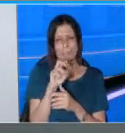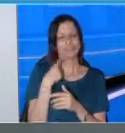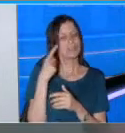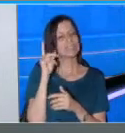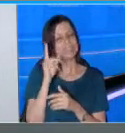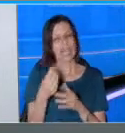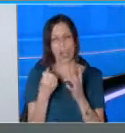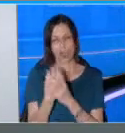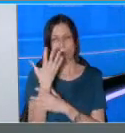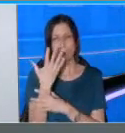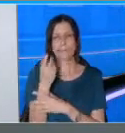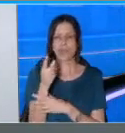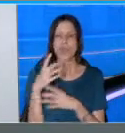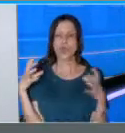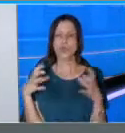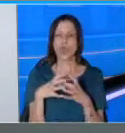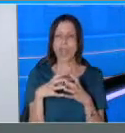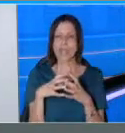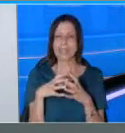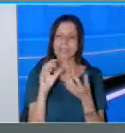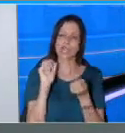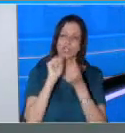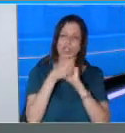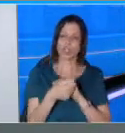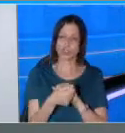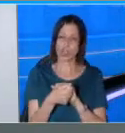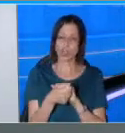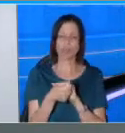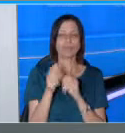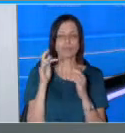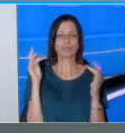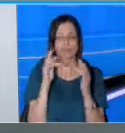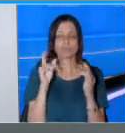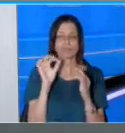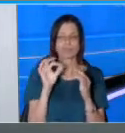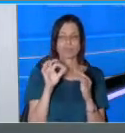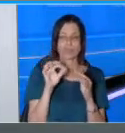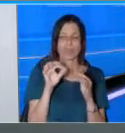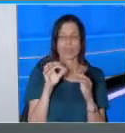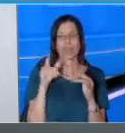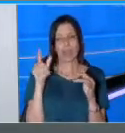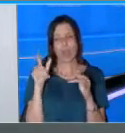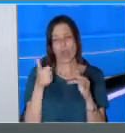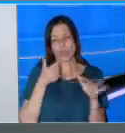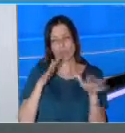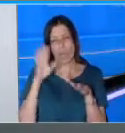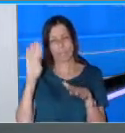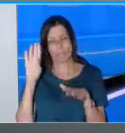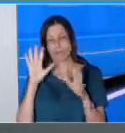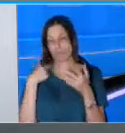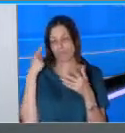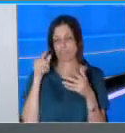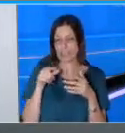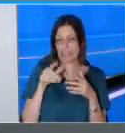צריכה לקום מה שנקרא קואליציית השינוי, שהיא קונטרה לממשלה בראשותו של ביבי נתניהו. האם אני חושבת